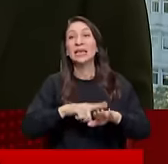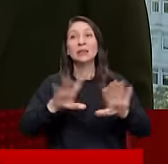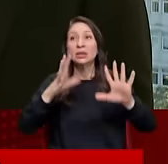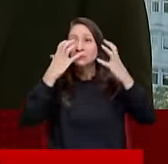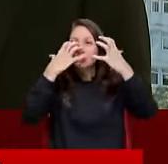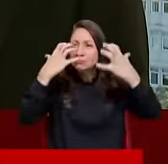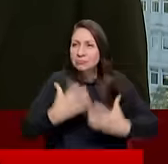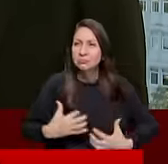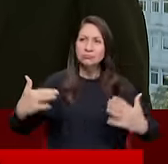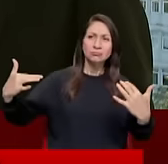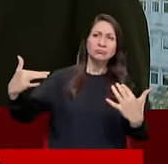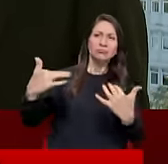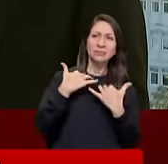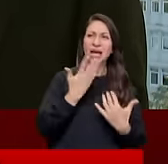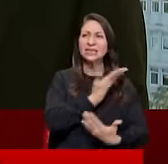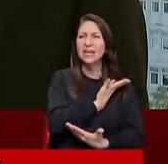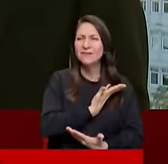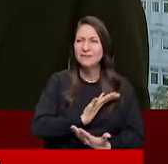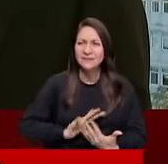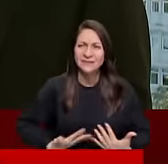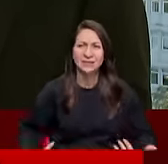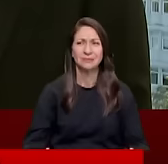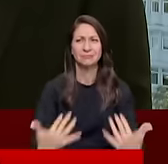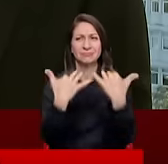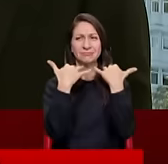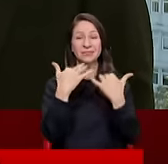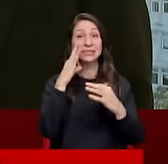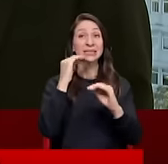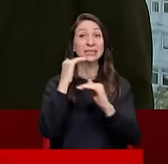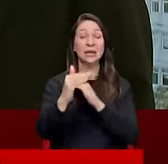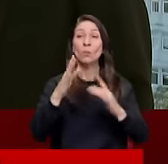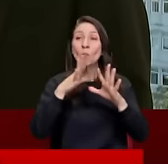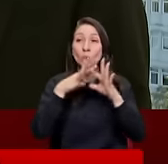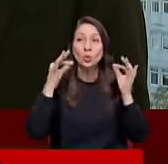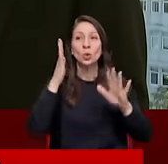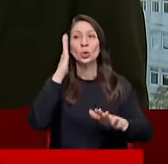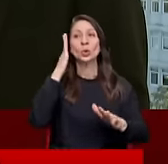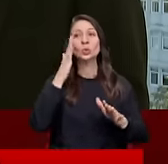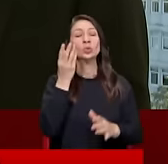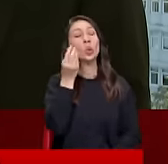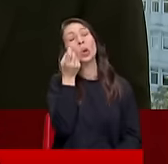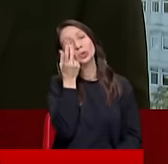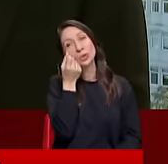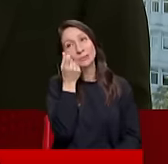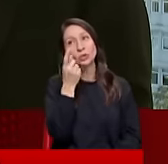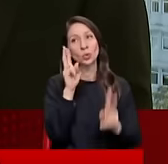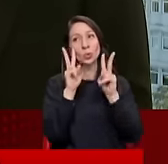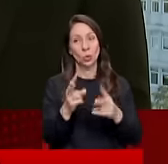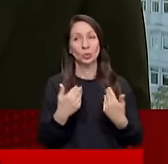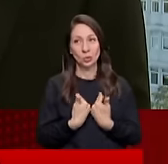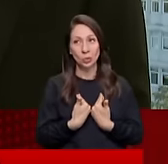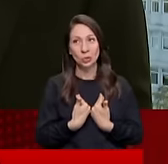ilgi, yoğun bir sevgi seli vardı. İnsanlar mutluluğu ve huzuru çok özlemişler. Onu gördük